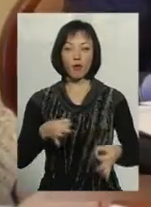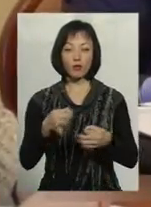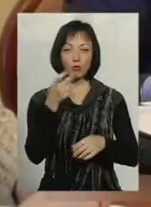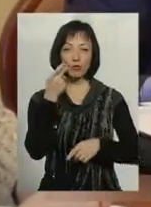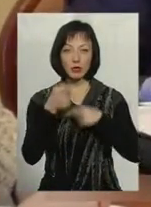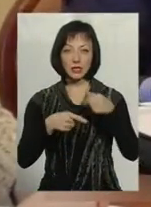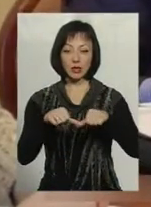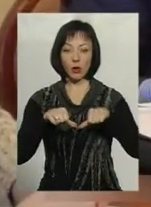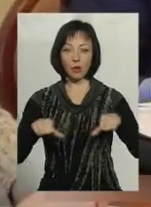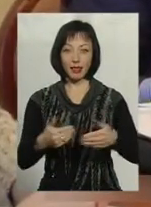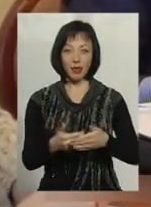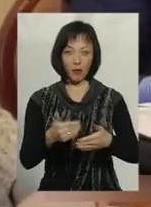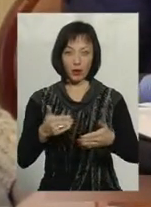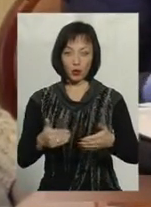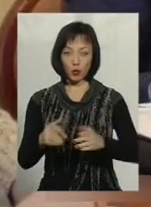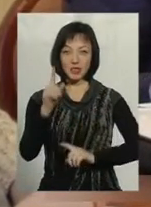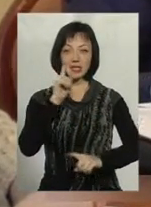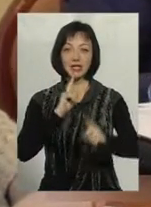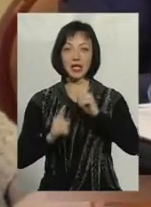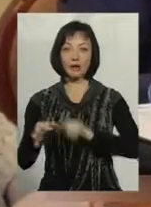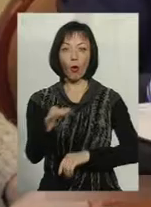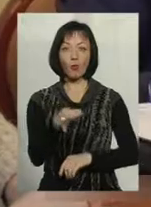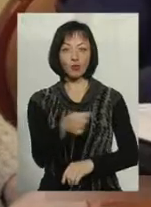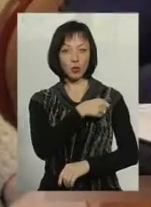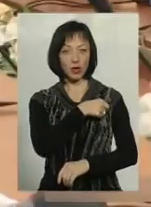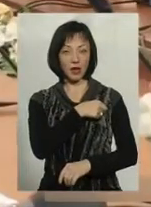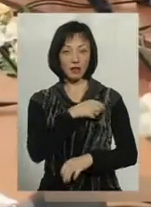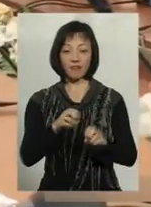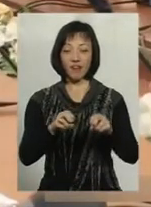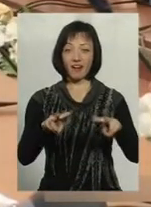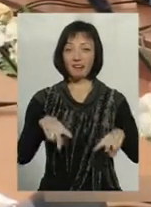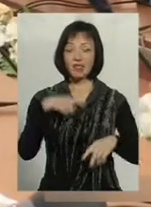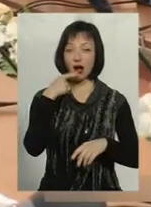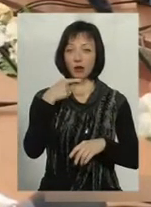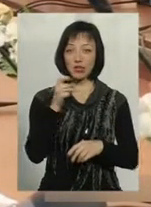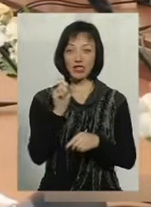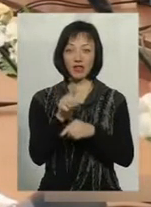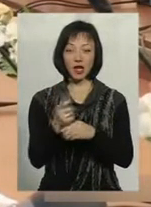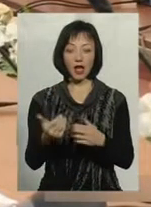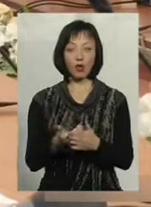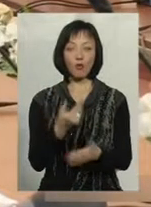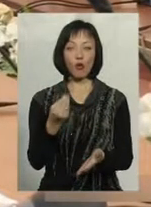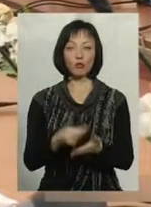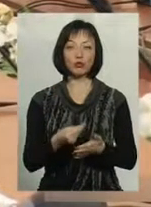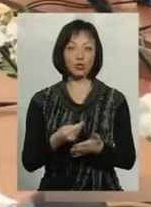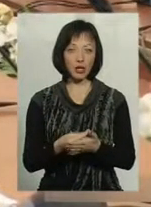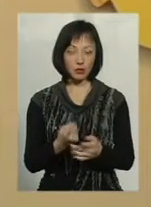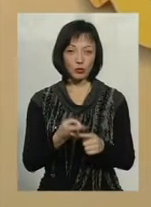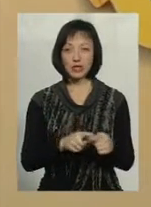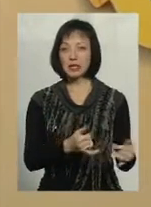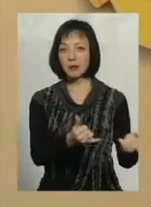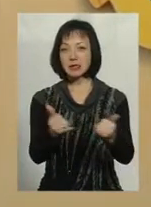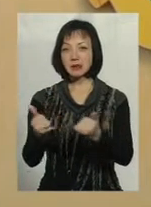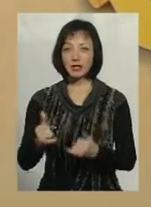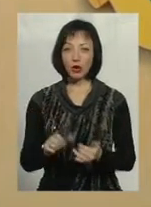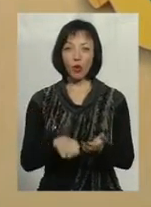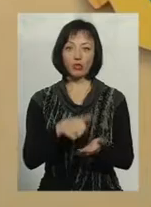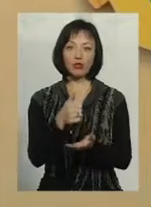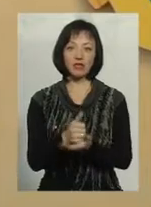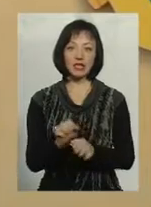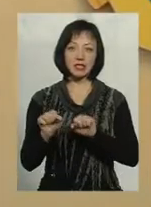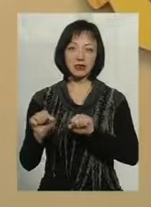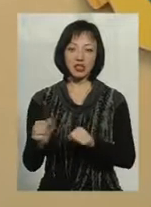не відбувається, то тоді податки потрібно не піднімати, а понижувати. Ми ж розуміємо, що з 3200, звичайно, податки виростуть